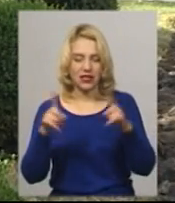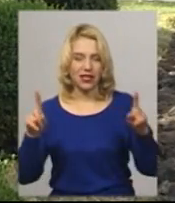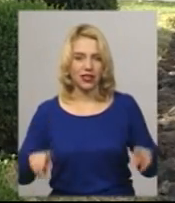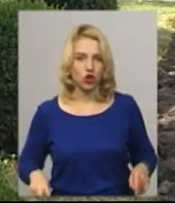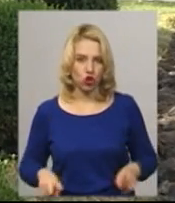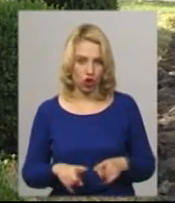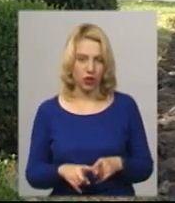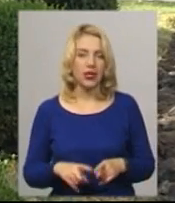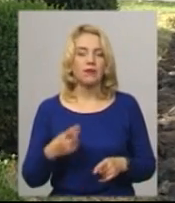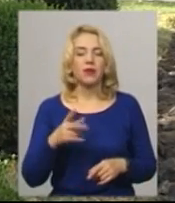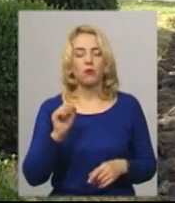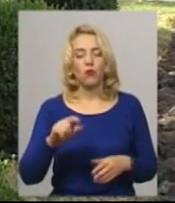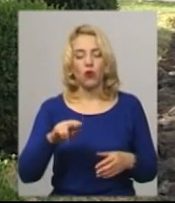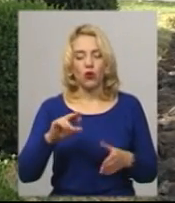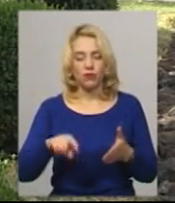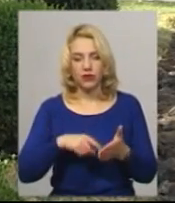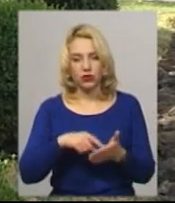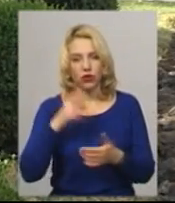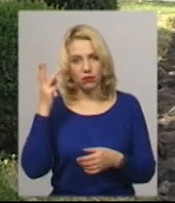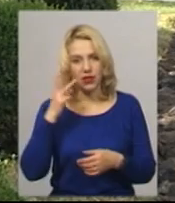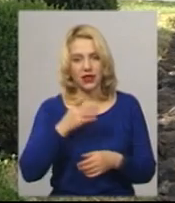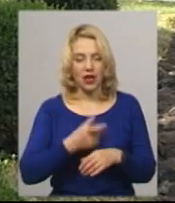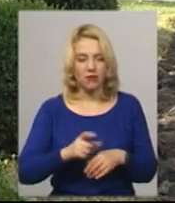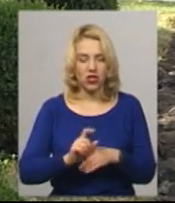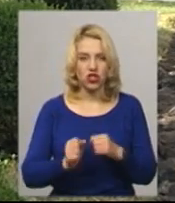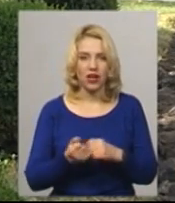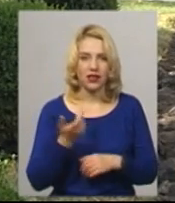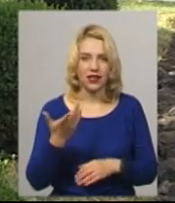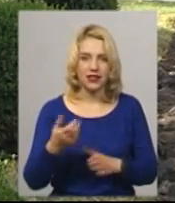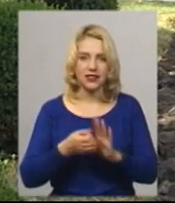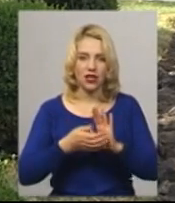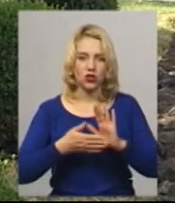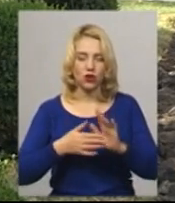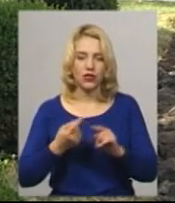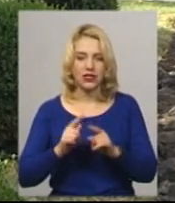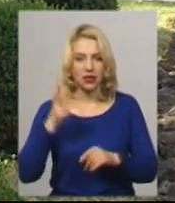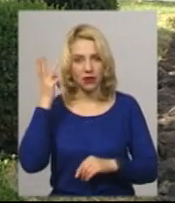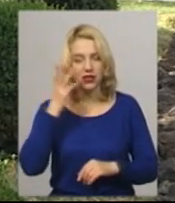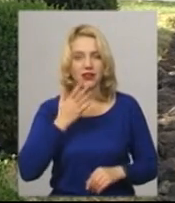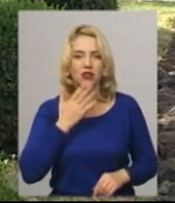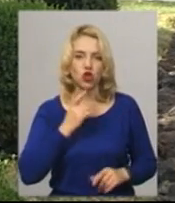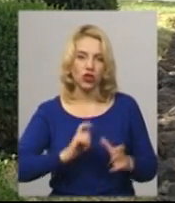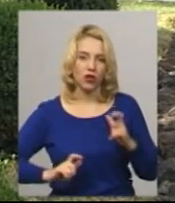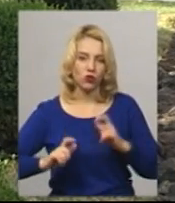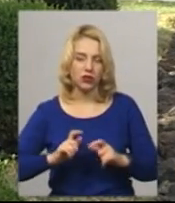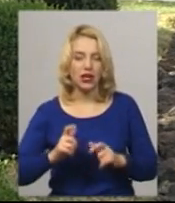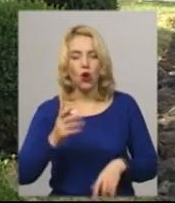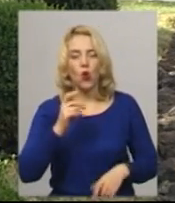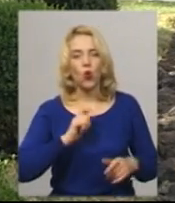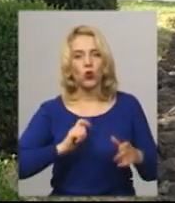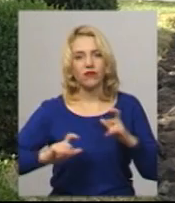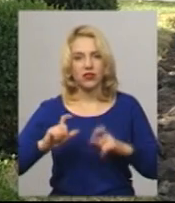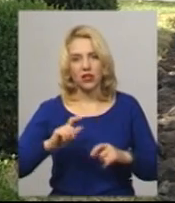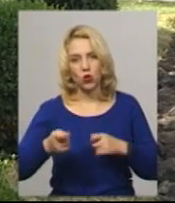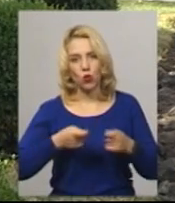Хмельницького найбільша кількість зареєстрованих – це Хмельницький національний університет, університет управління і